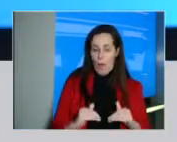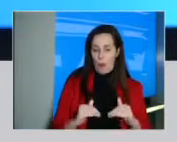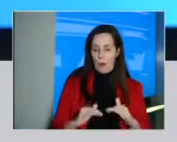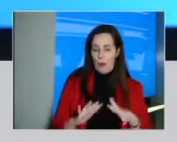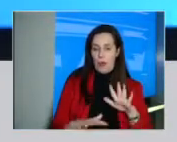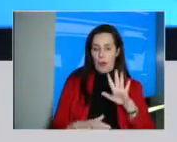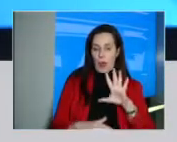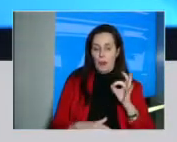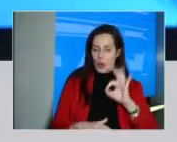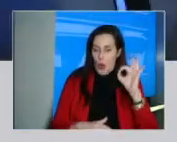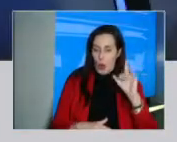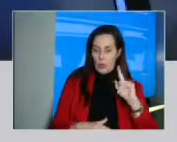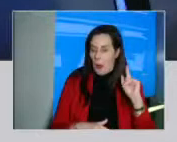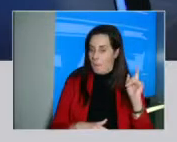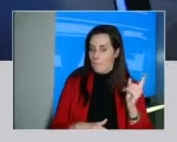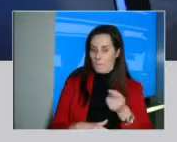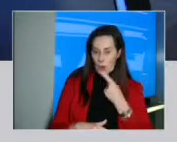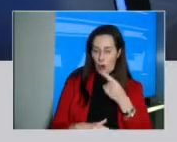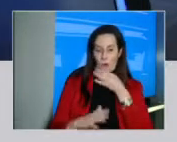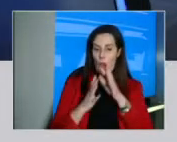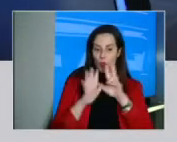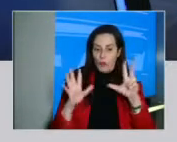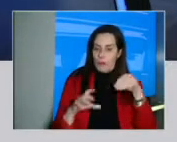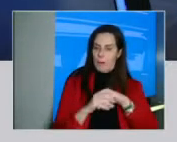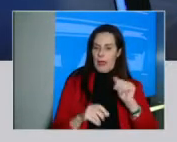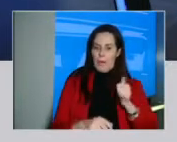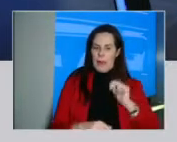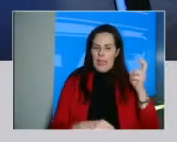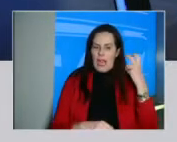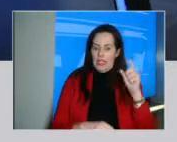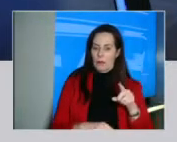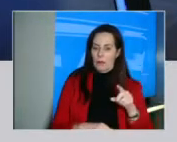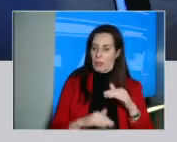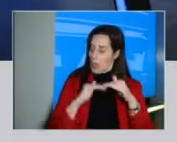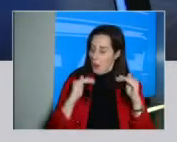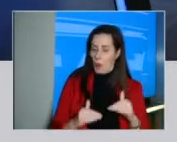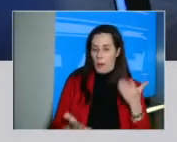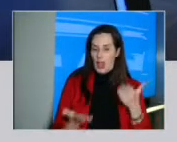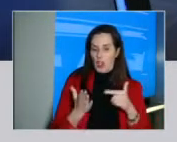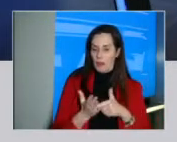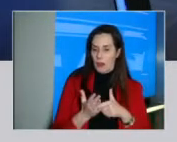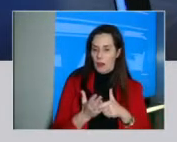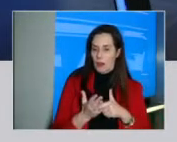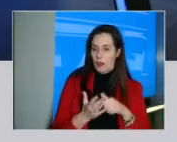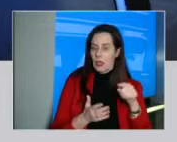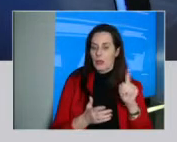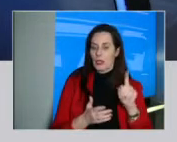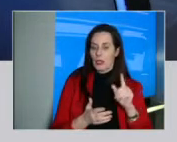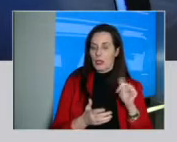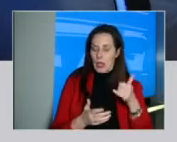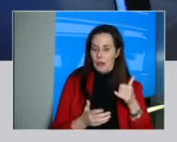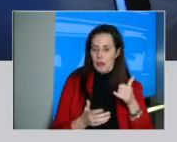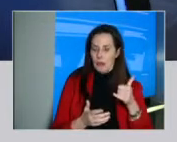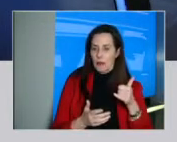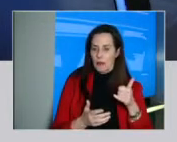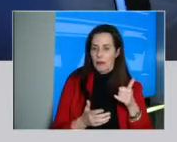סביבות ה-50% מכל מחזור בני ה-18 מגייסים. די נמוך, אני מדבר בהשוואה עולמית לאלה שמתיימרים להיות,